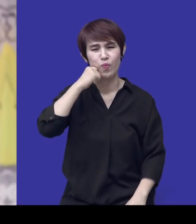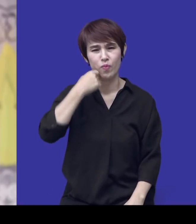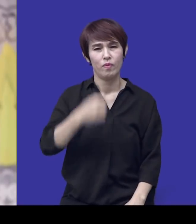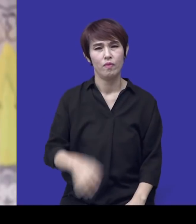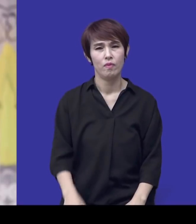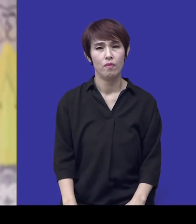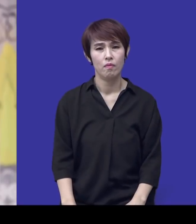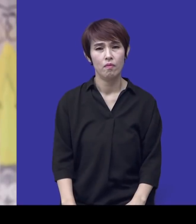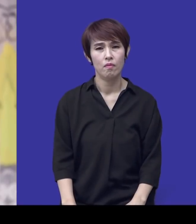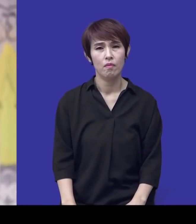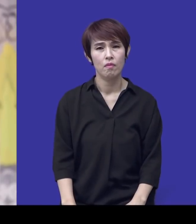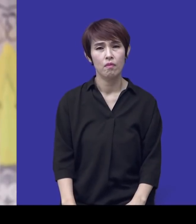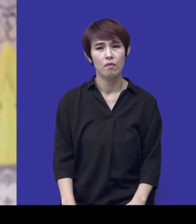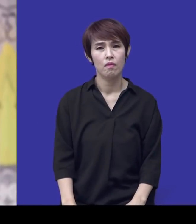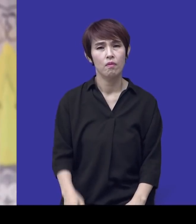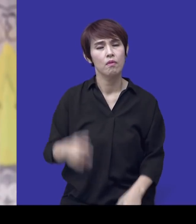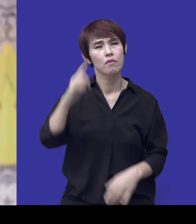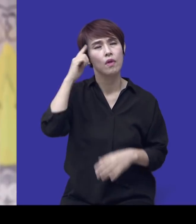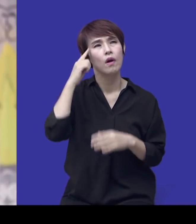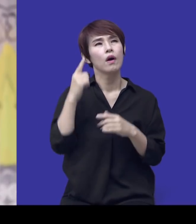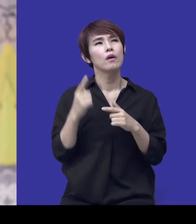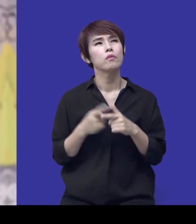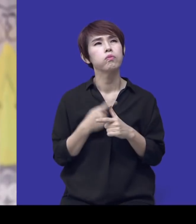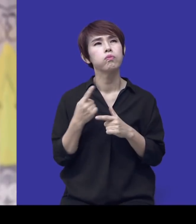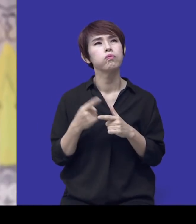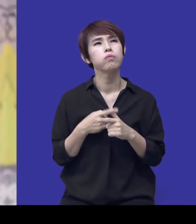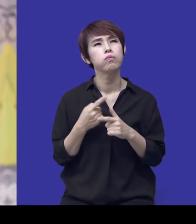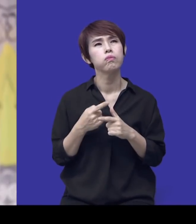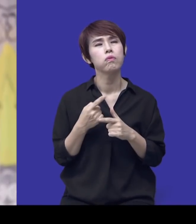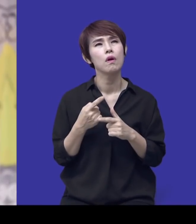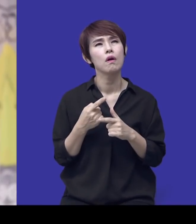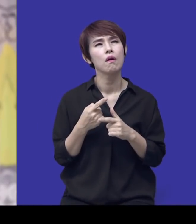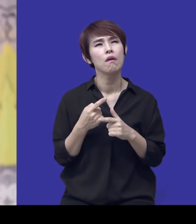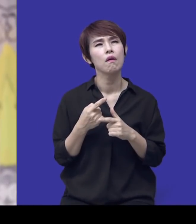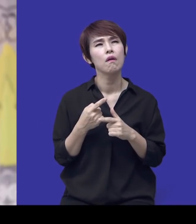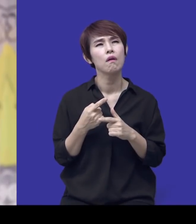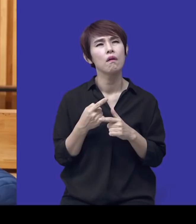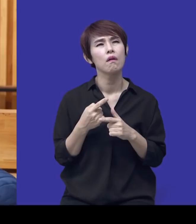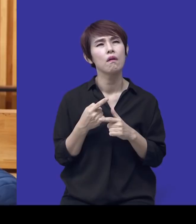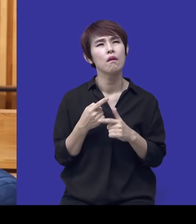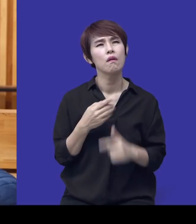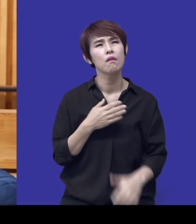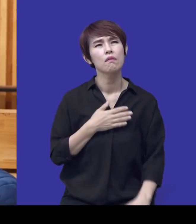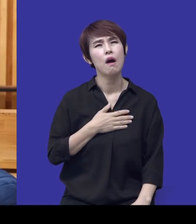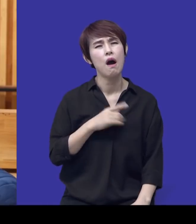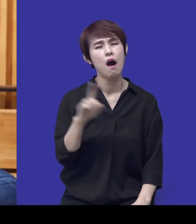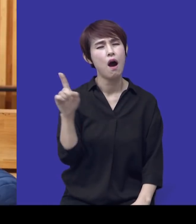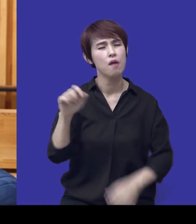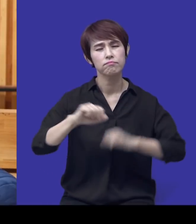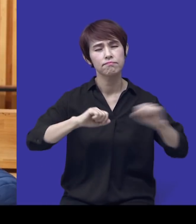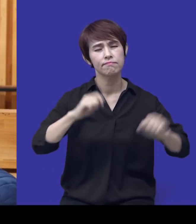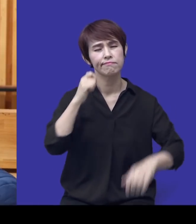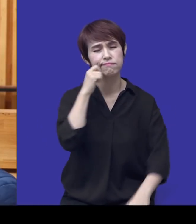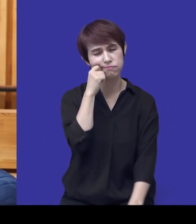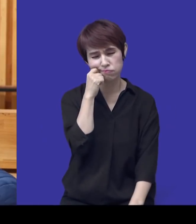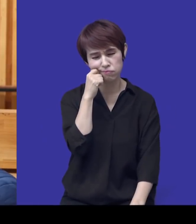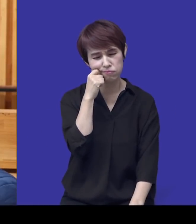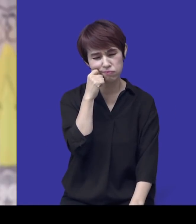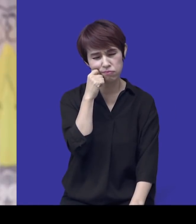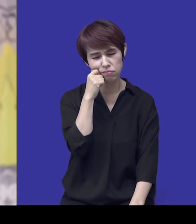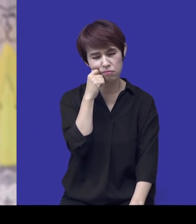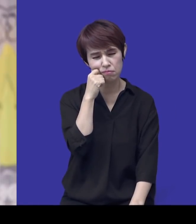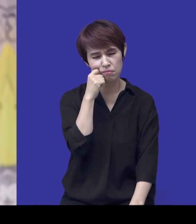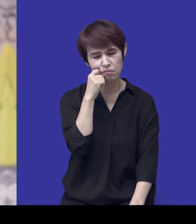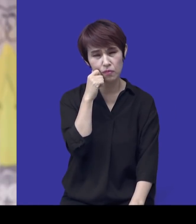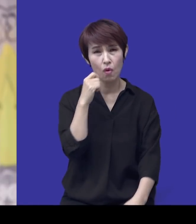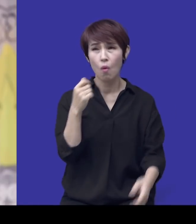그냥 가만히 멍 때리면서 예. 나는 이제 아무것도 난 못하겠다. 나는